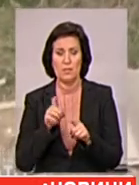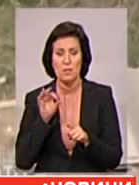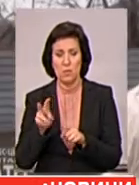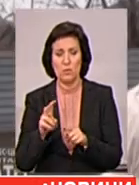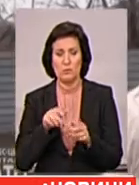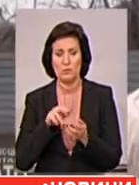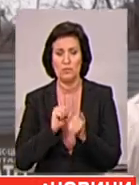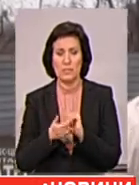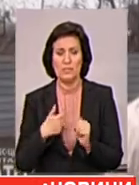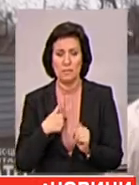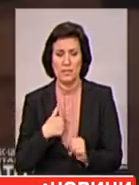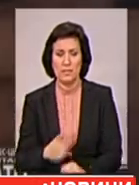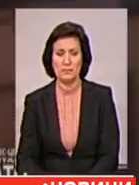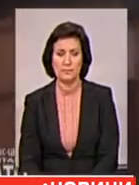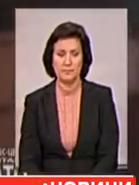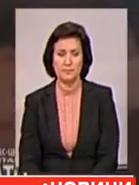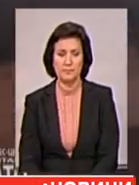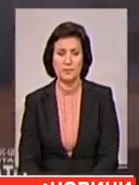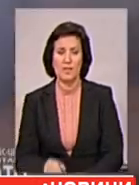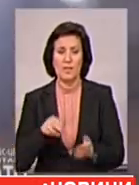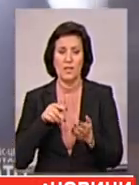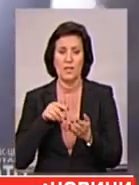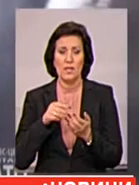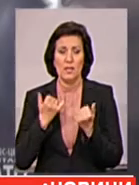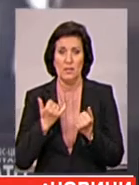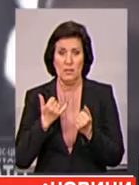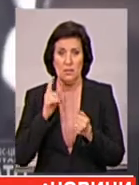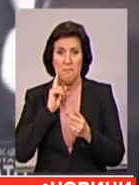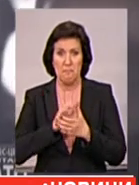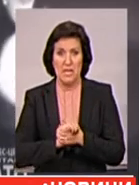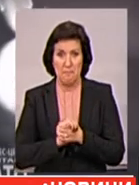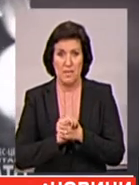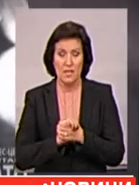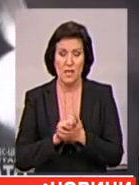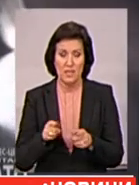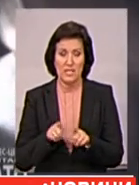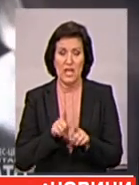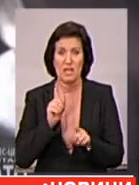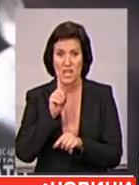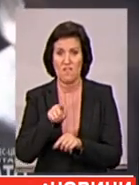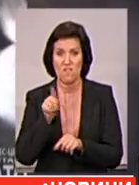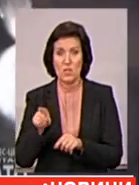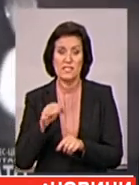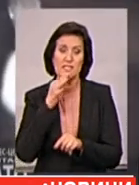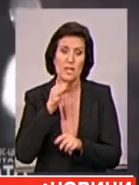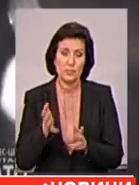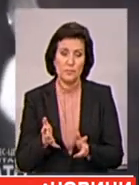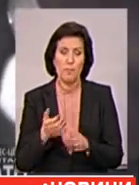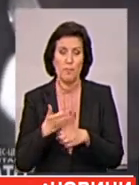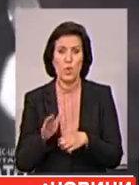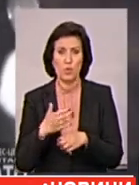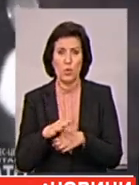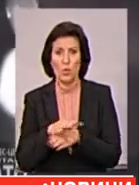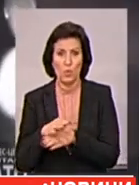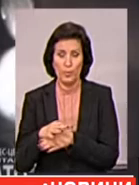в місто мені, йому досталося. Обично нас зараз перемир'я, але так як вони, скажімо, потроху